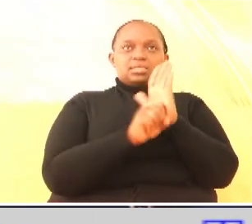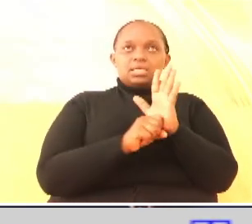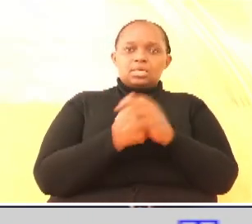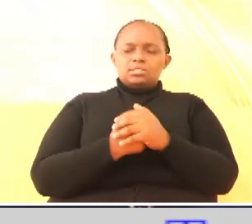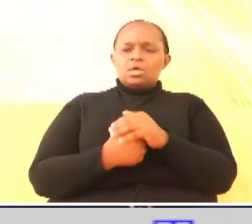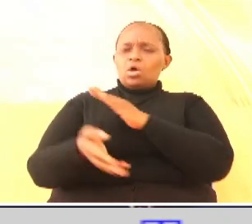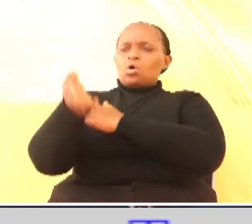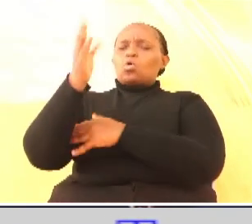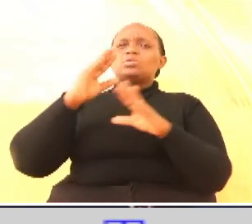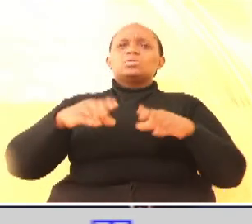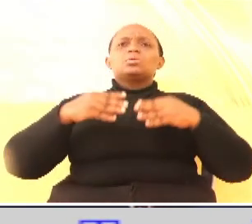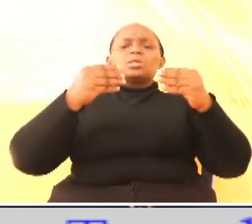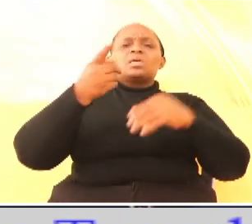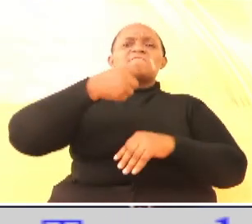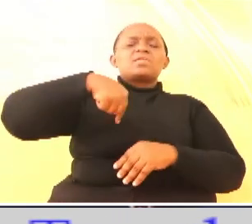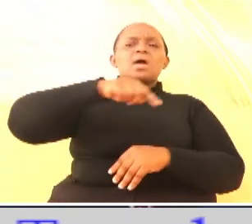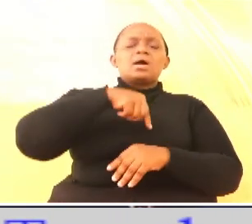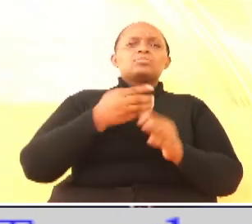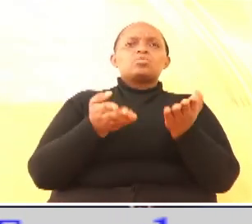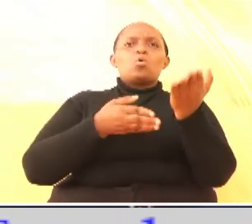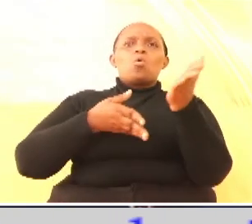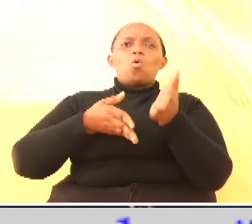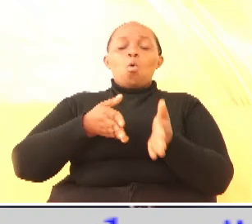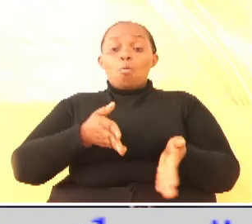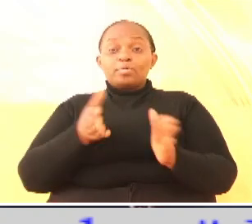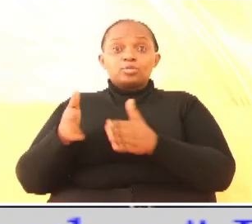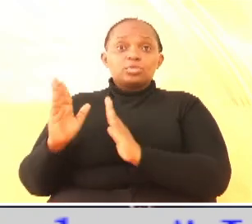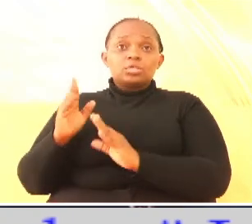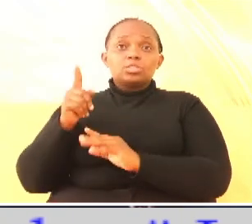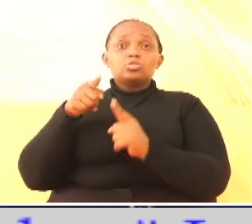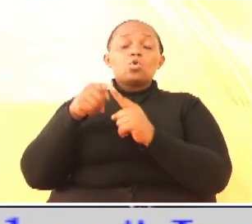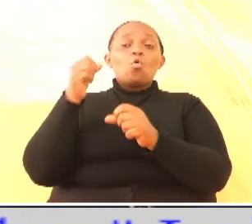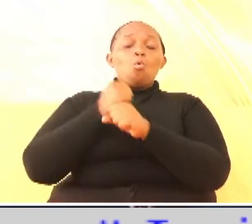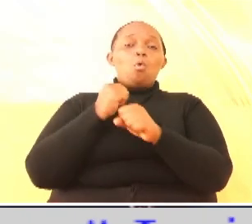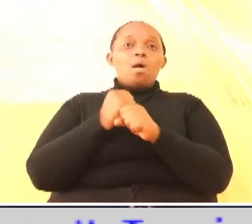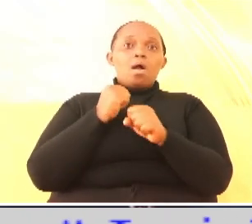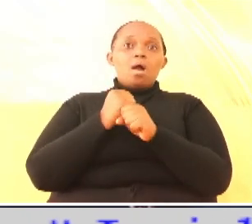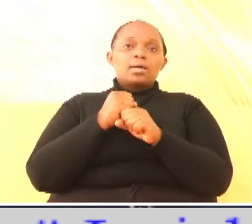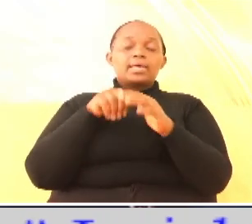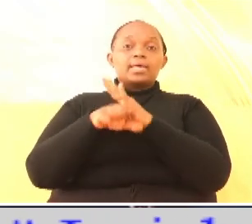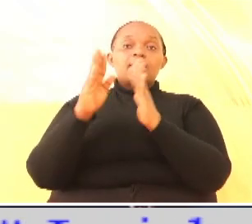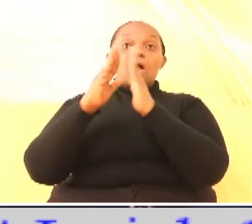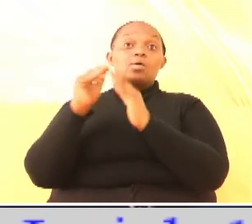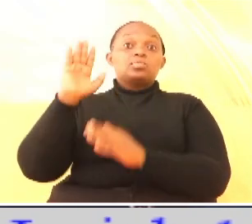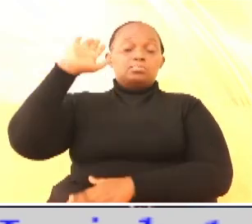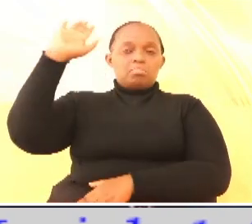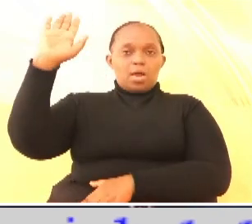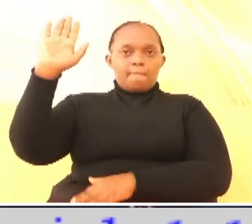Mungu ametupatia nafasi kama wa Kristo tuweza kufanya kazi katika nyumba yake.